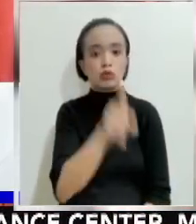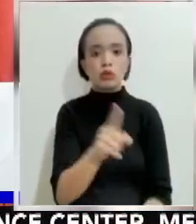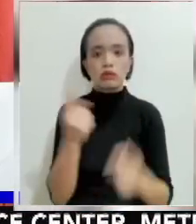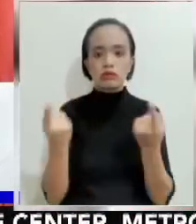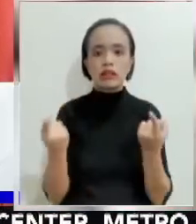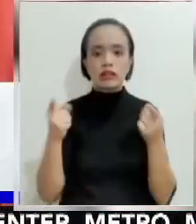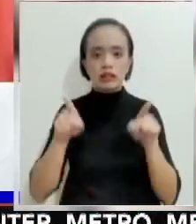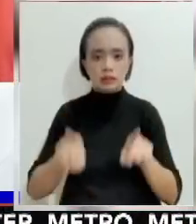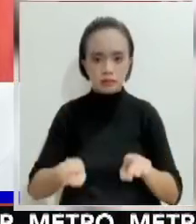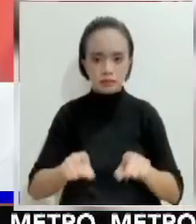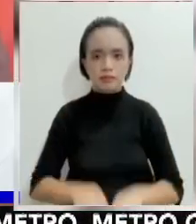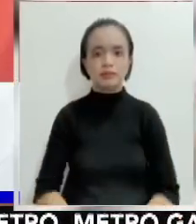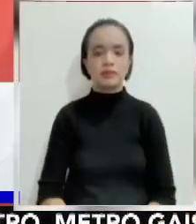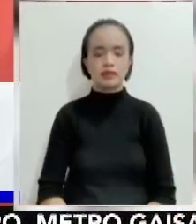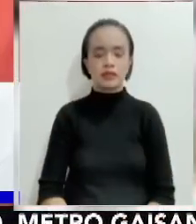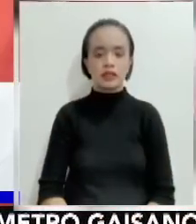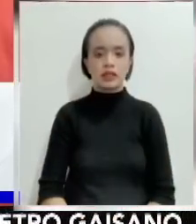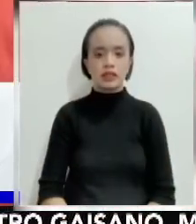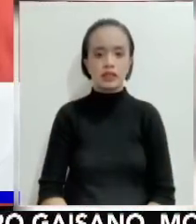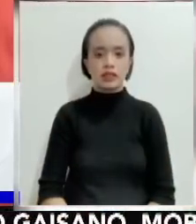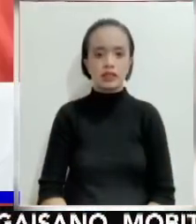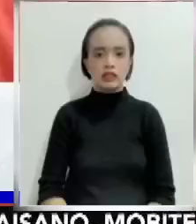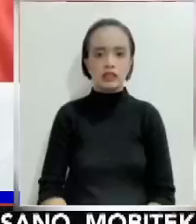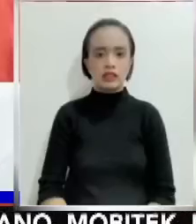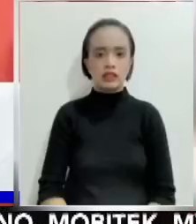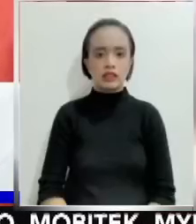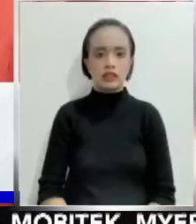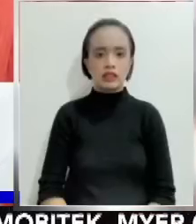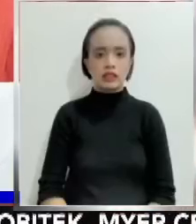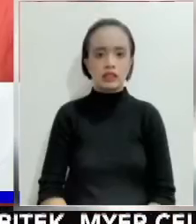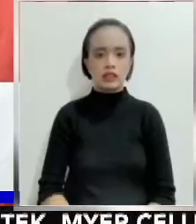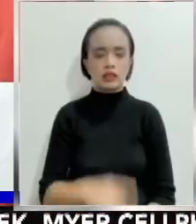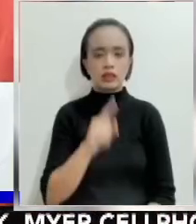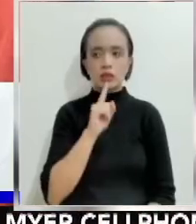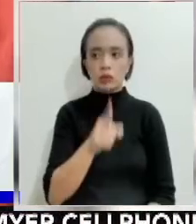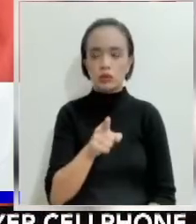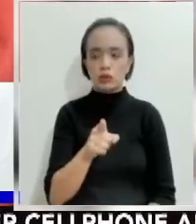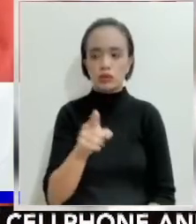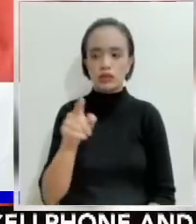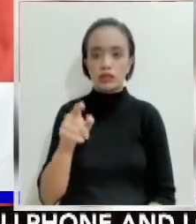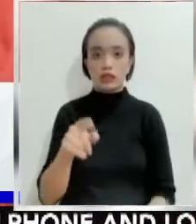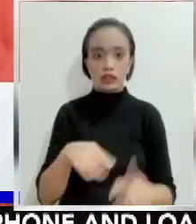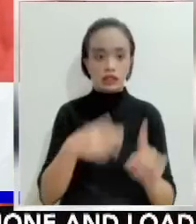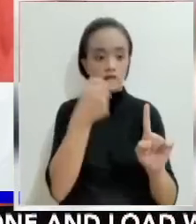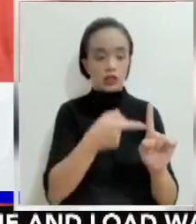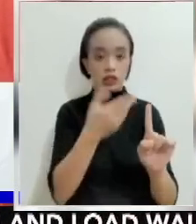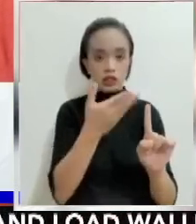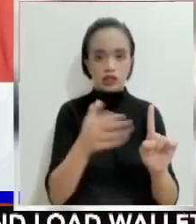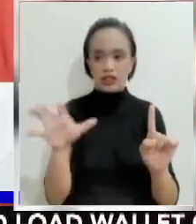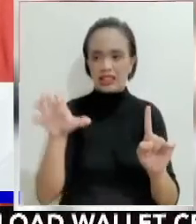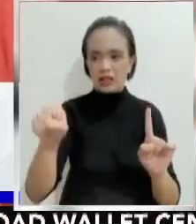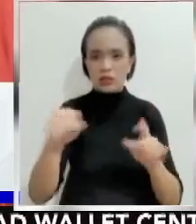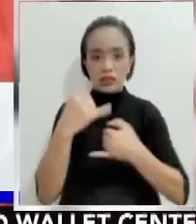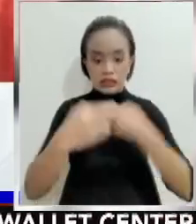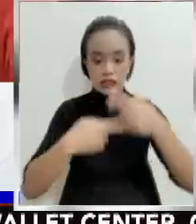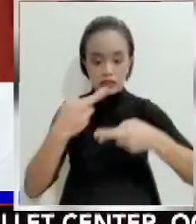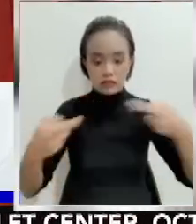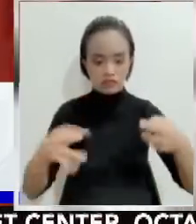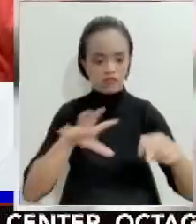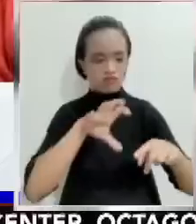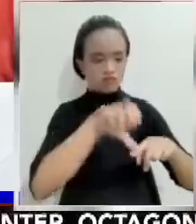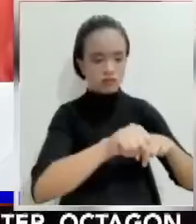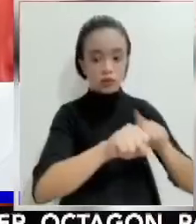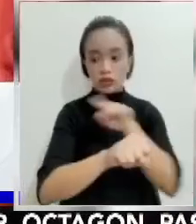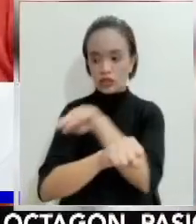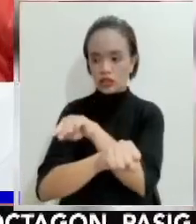na ginawa lang siyang supot. Yung isa nakahawak sa tali, yung isa naman nakahawak dun sa supot.